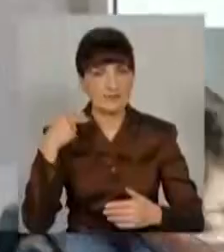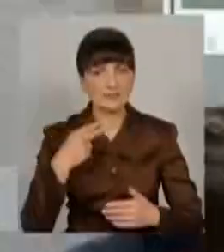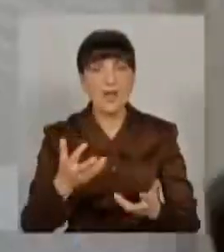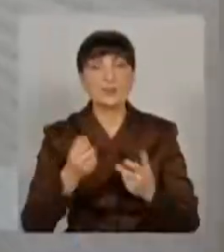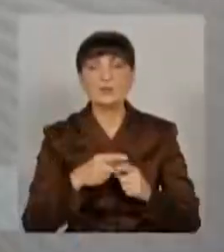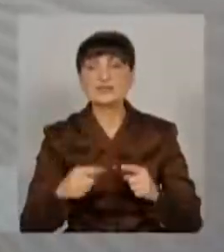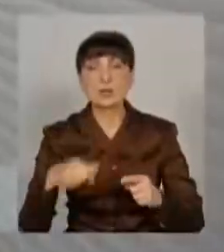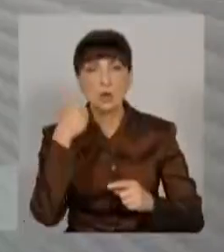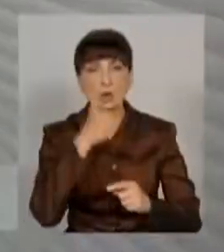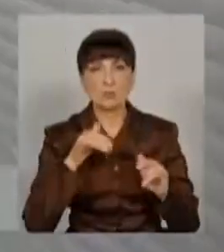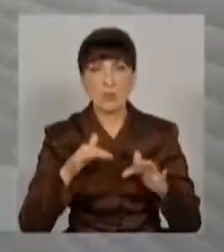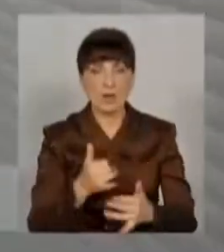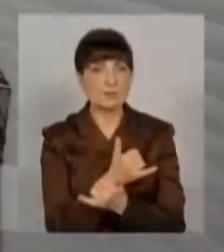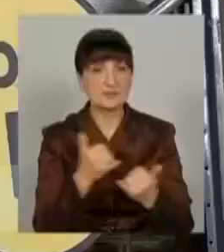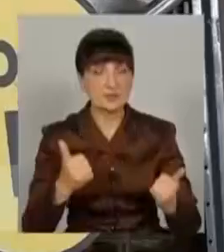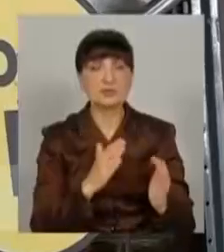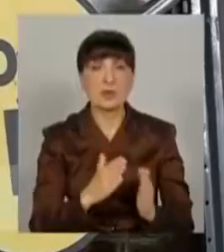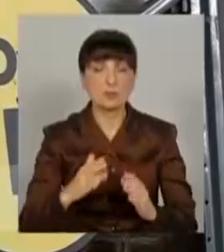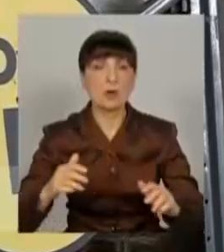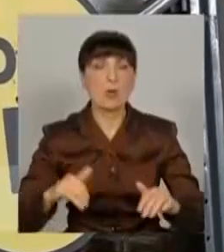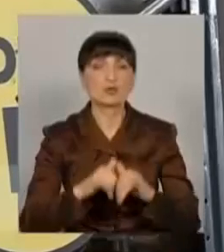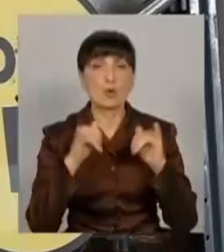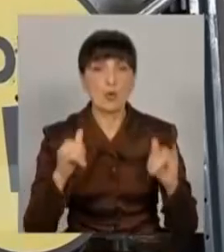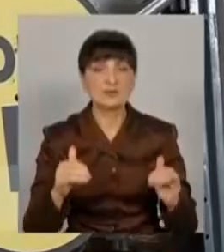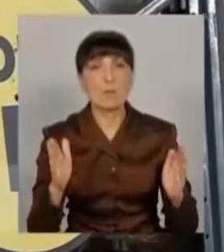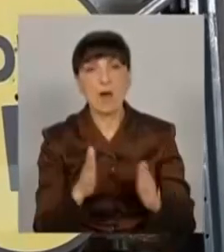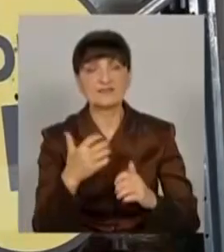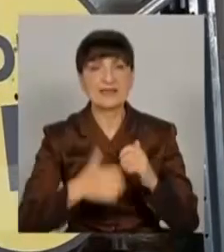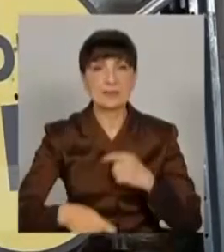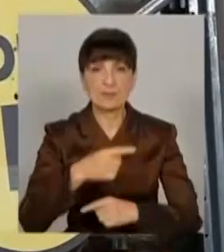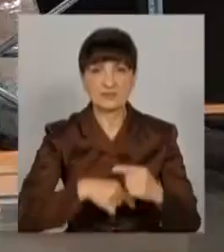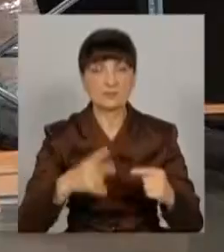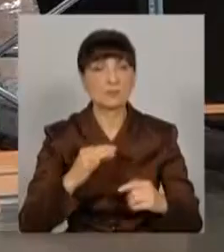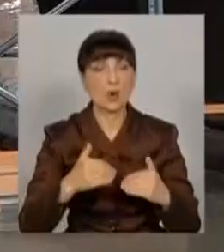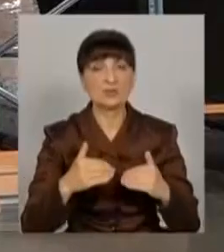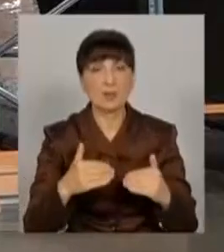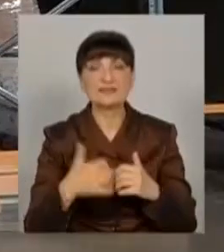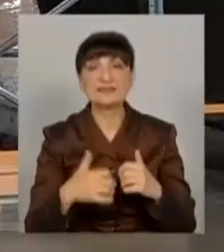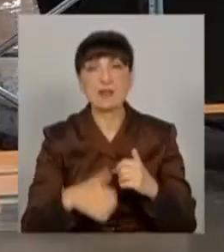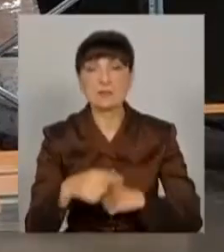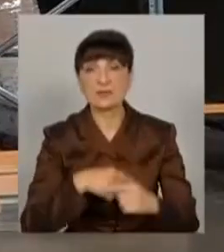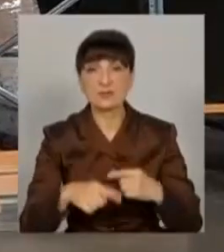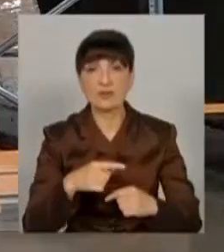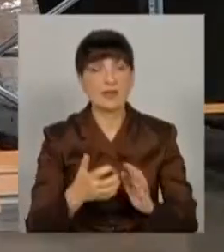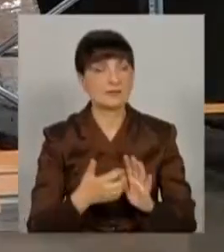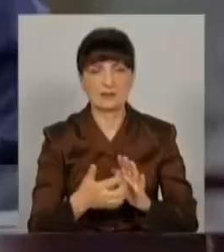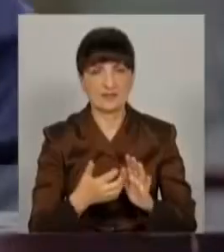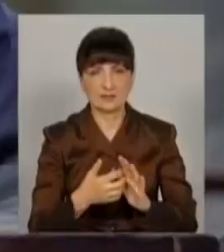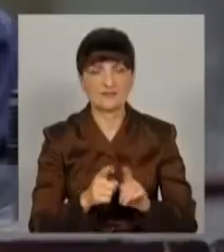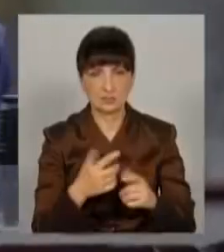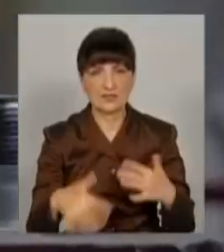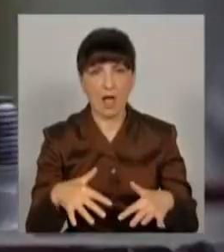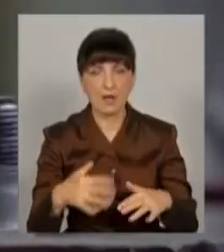принятые в последние годы меры обеспечили стабильный рост малого и крупного бизнеса. Однако темпы развития среднего предпринимательства недостаточны,